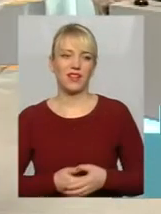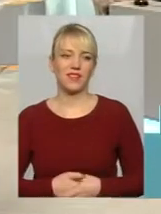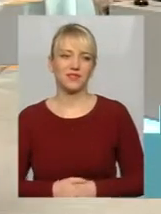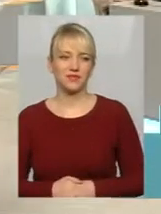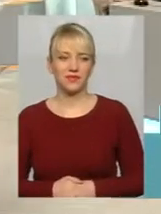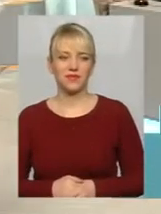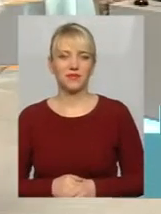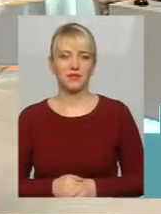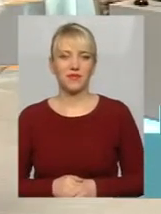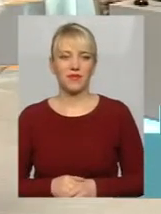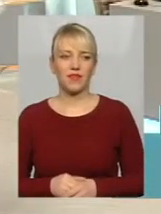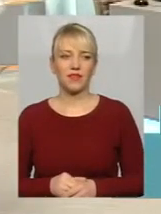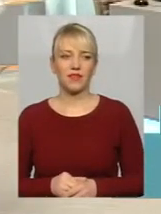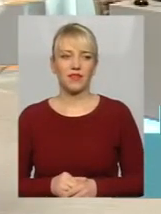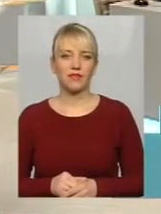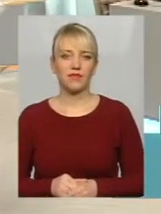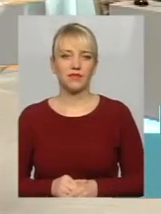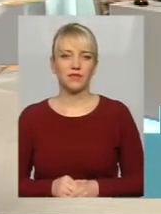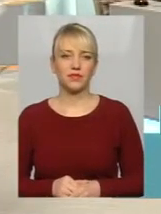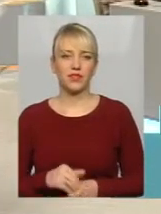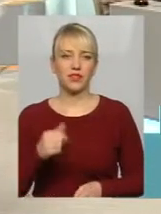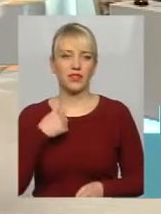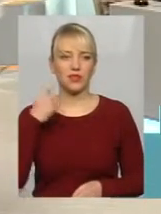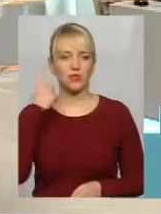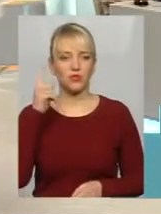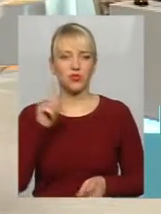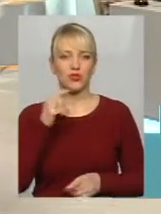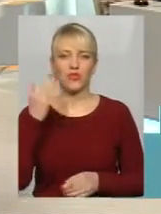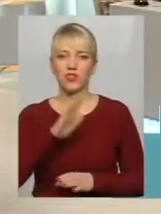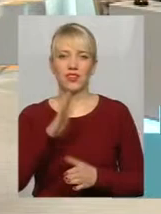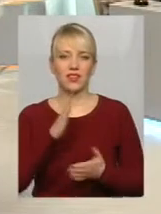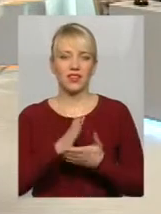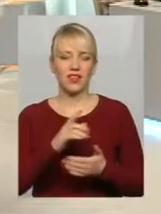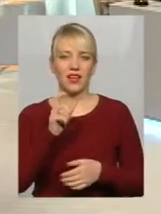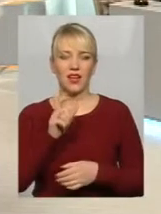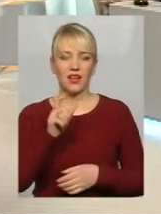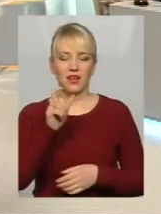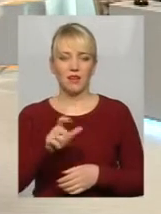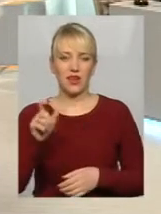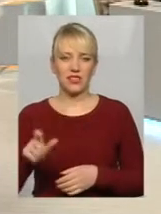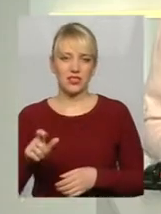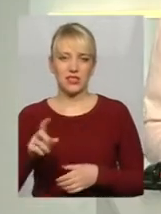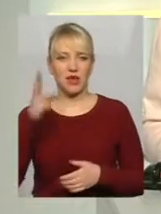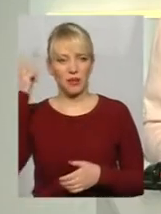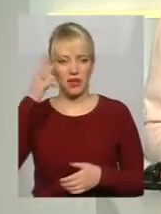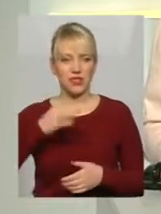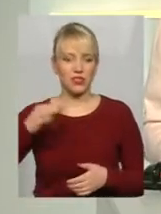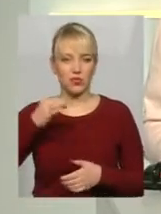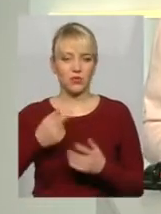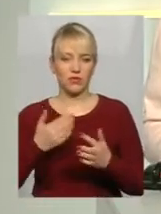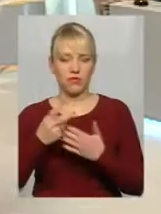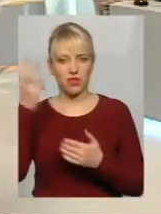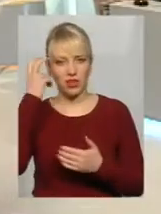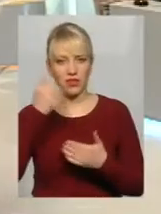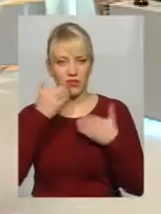Ну, по-перше, я думаю, що вони не є мешканцями Хмельницької області, так, їхні прописні момент, вони... в інших областях. Місто, так? Київ,